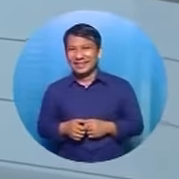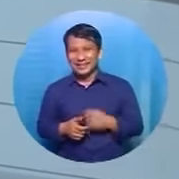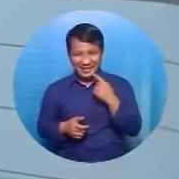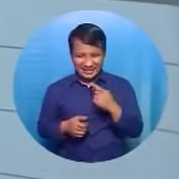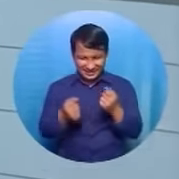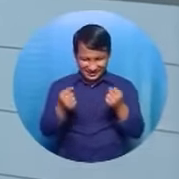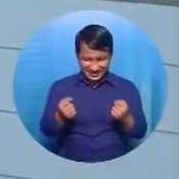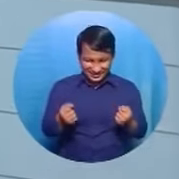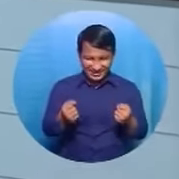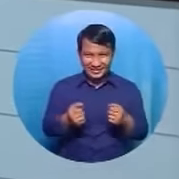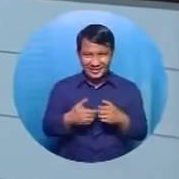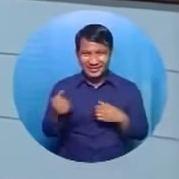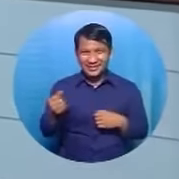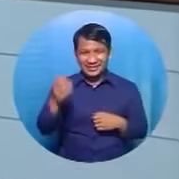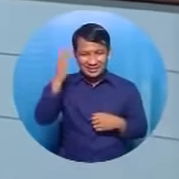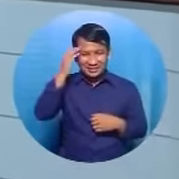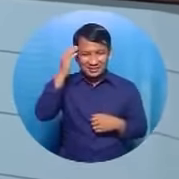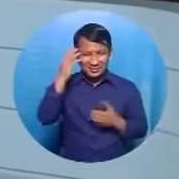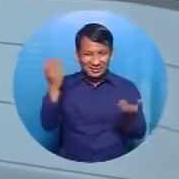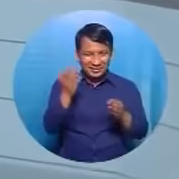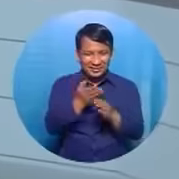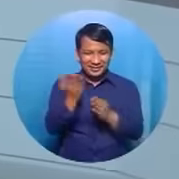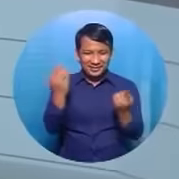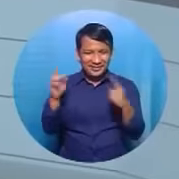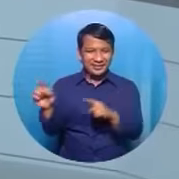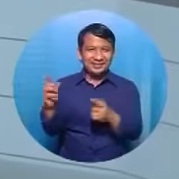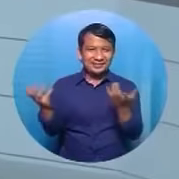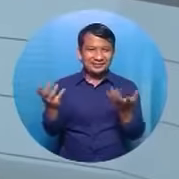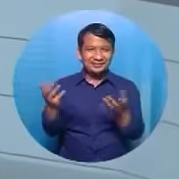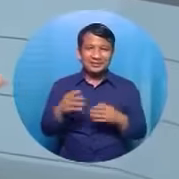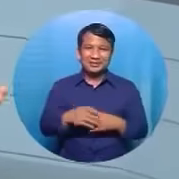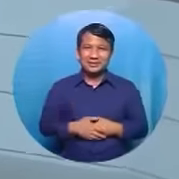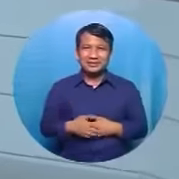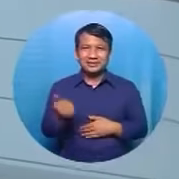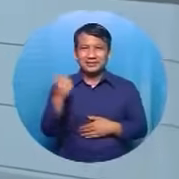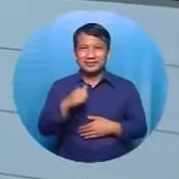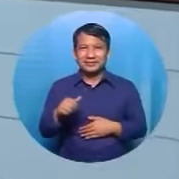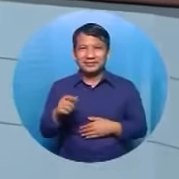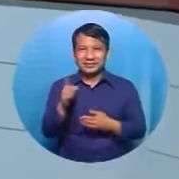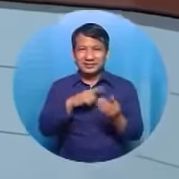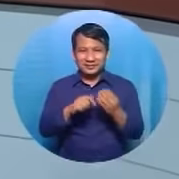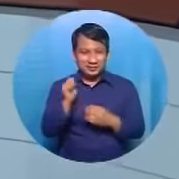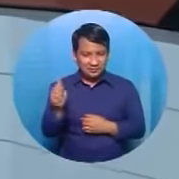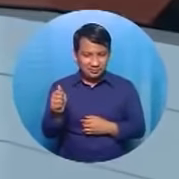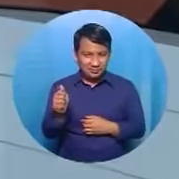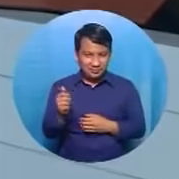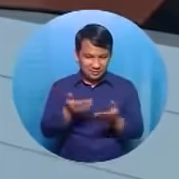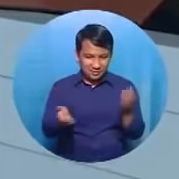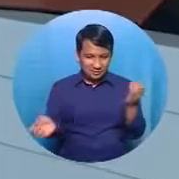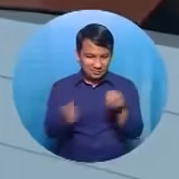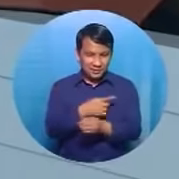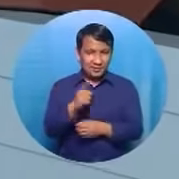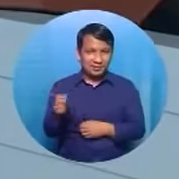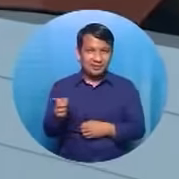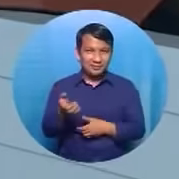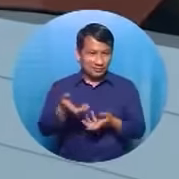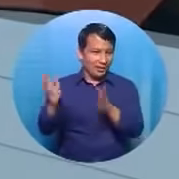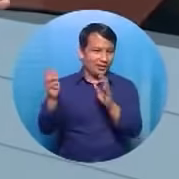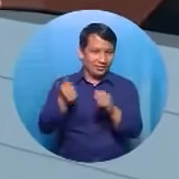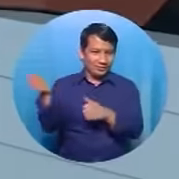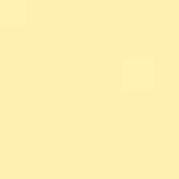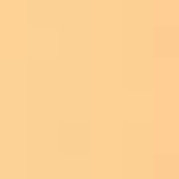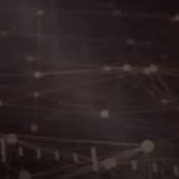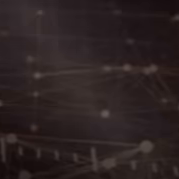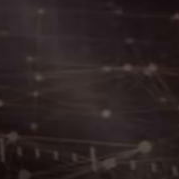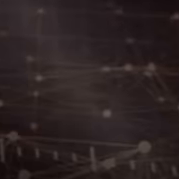ka sa bahay, yes! Alam na kung saan pupunta si Corporal. Anyway, hindi naman yun ang issue. Basta ang issue, palisin siya ni Mrs. Bahala na sa kung siya sa